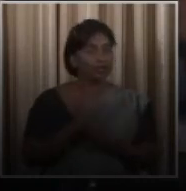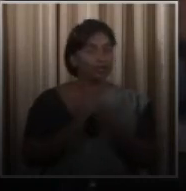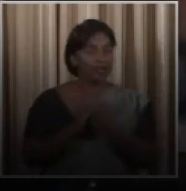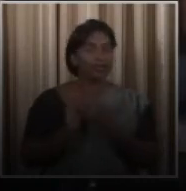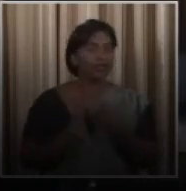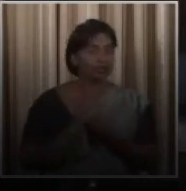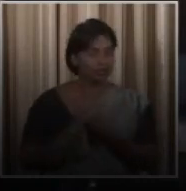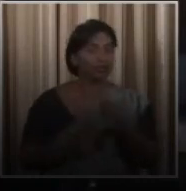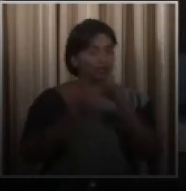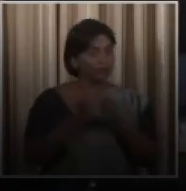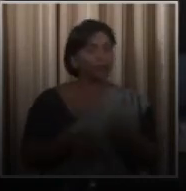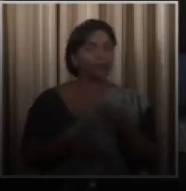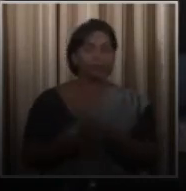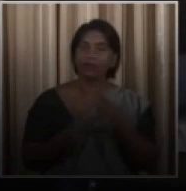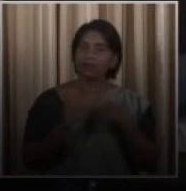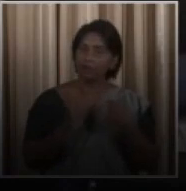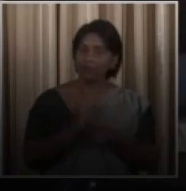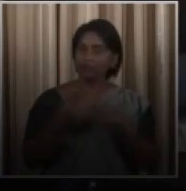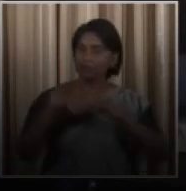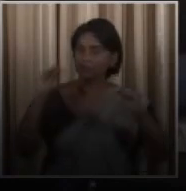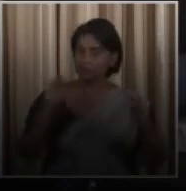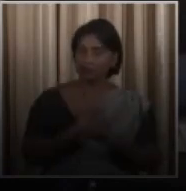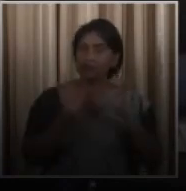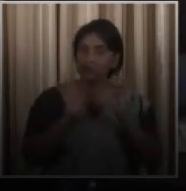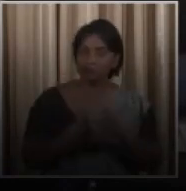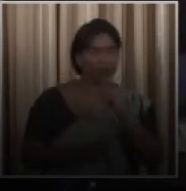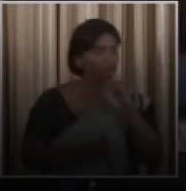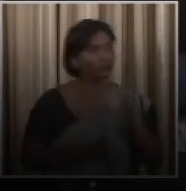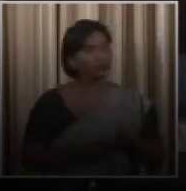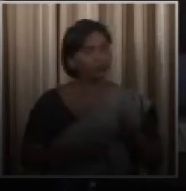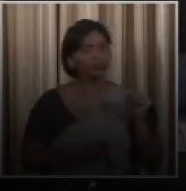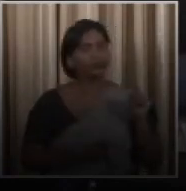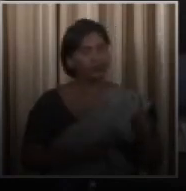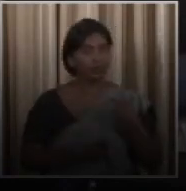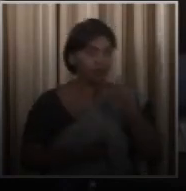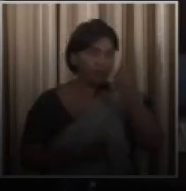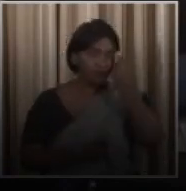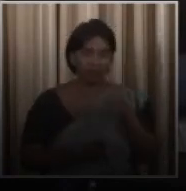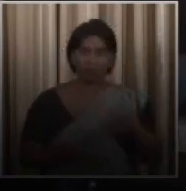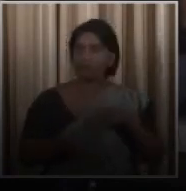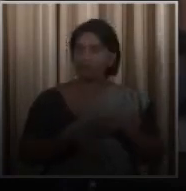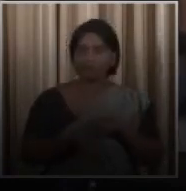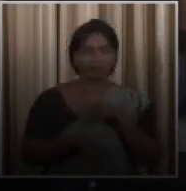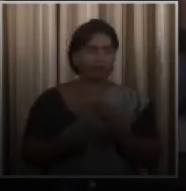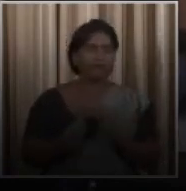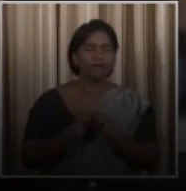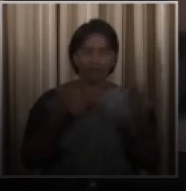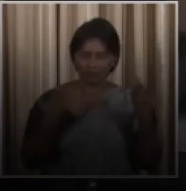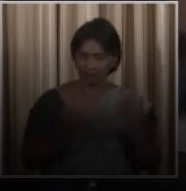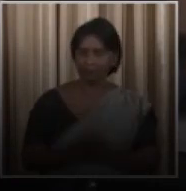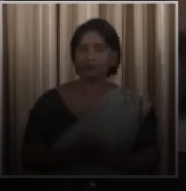තිබුණේ. ඒ අනුව තමයි මේ පනතටත් ආවේ. නමුත් ශ්‍රේෂ්ඨාධිකරණයේ ඒ මතය වුණේ මේ අවස්ථාවේ ඒවා අවශ්‍ය නැහැ